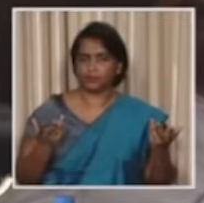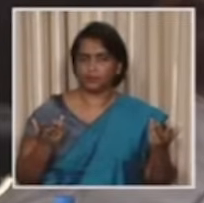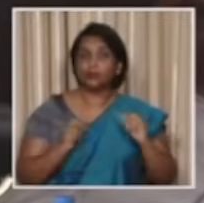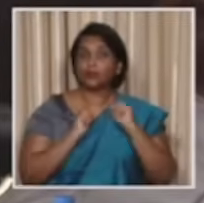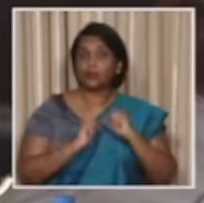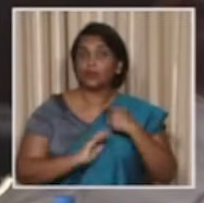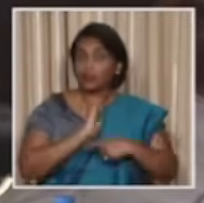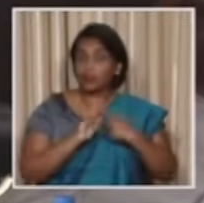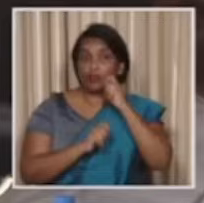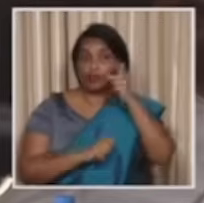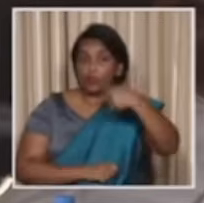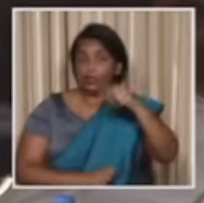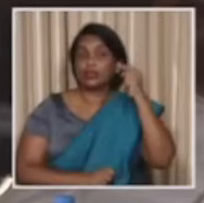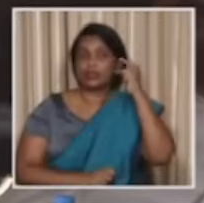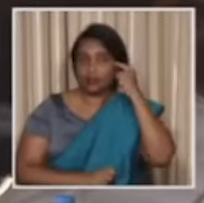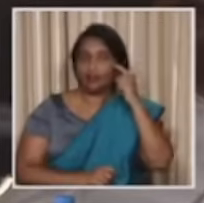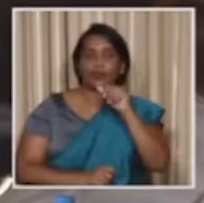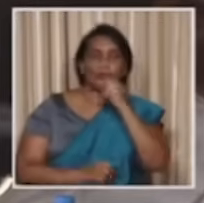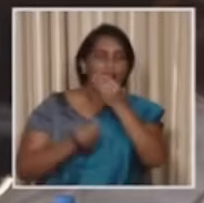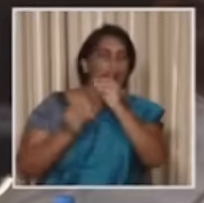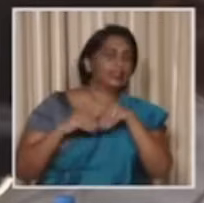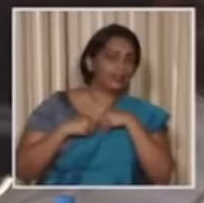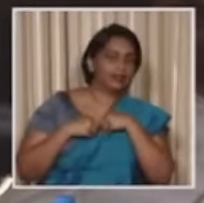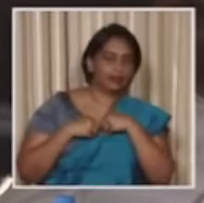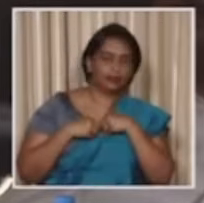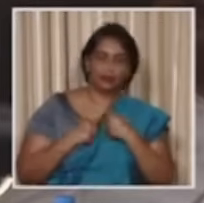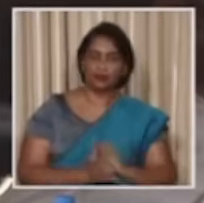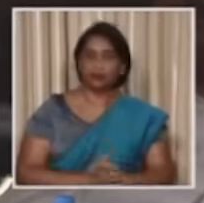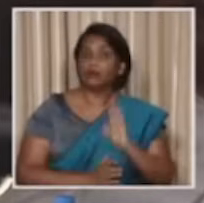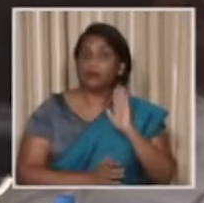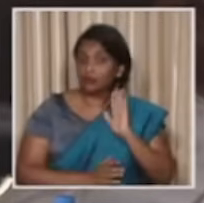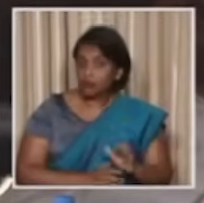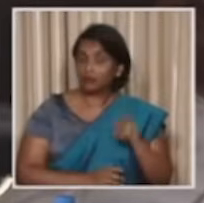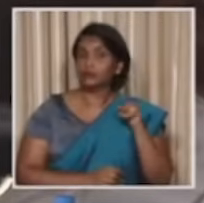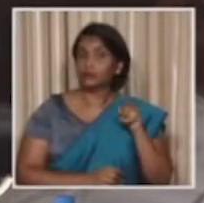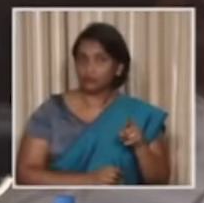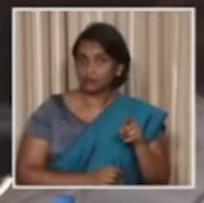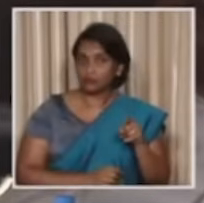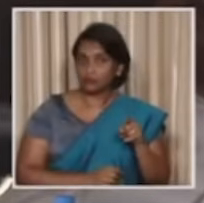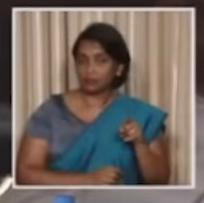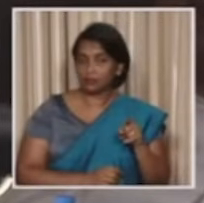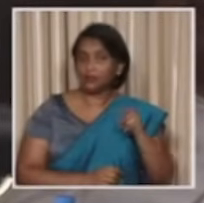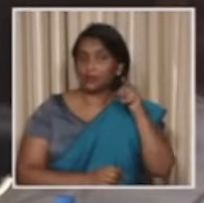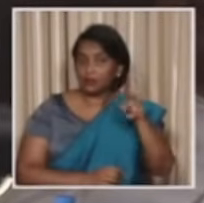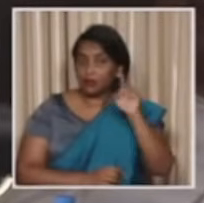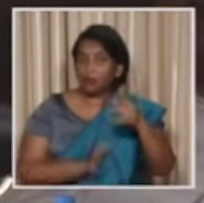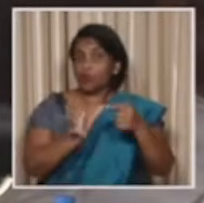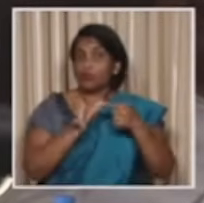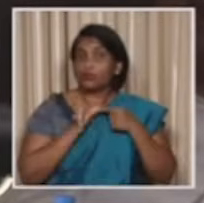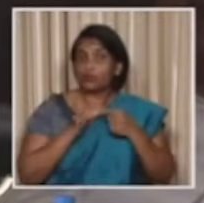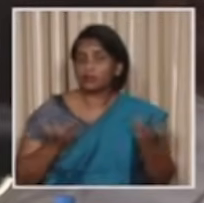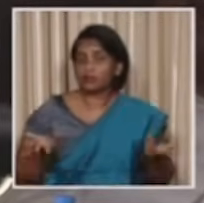මොකද මේ රටේ ජනතාව හිතන්නේ ඔව් දෙනවා කියලා හැබැයි එතකොට ඔවුන් දුන්නේ උත්තරේ